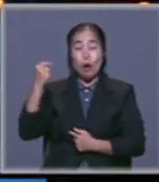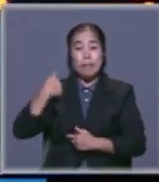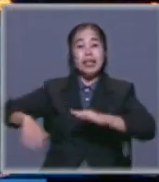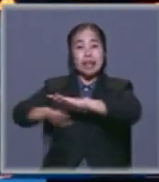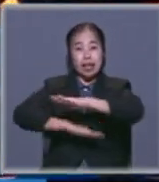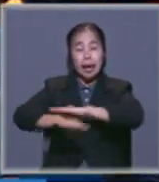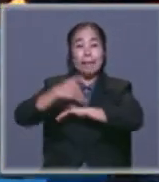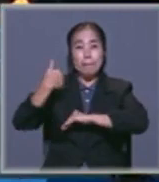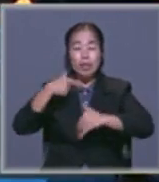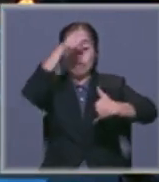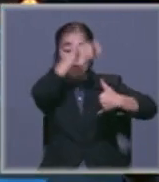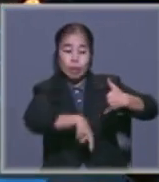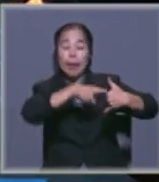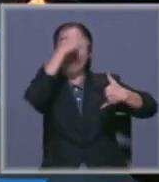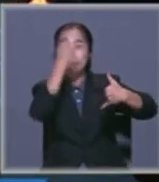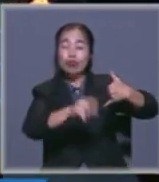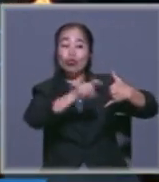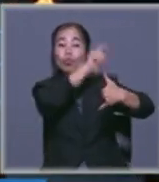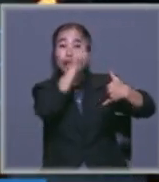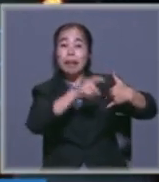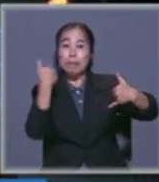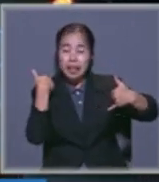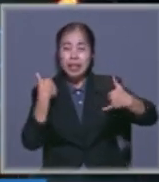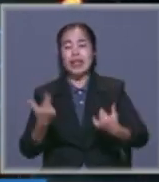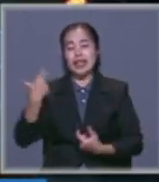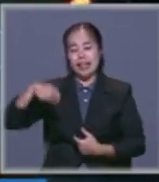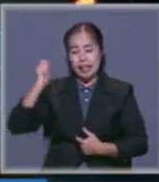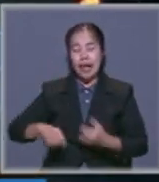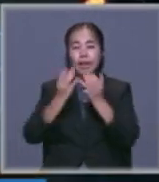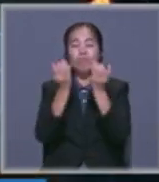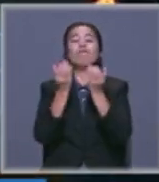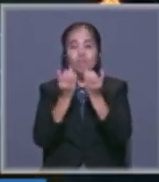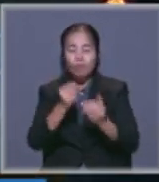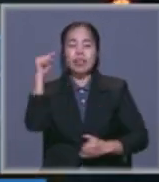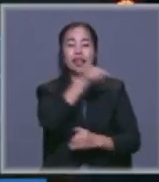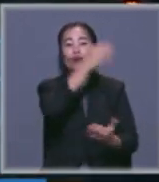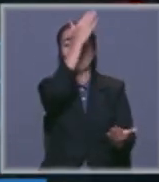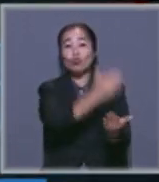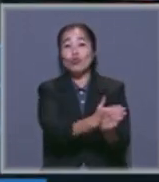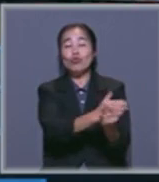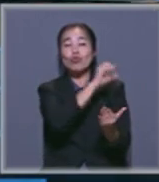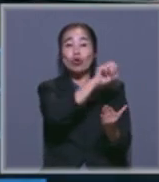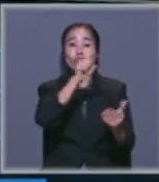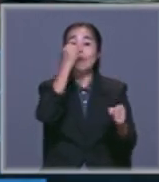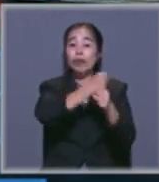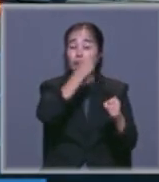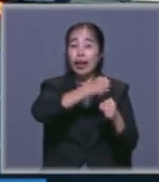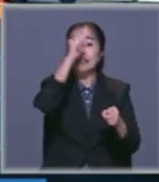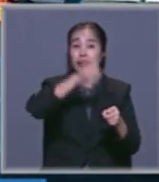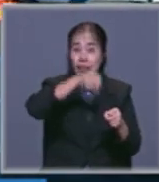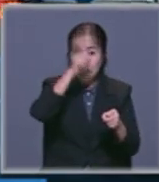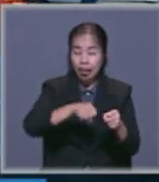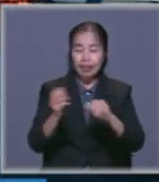ธรน่าสงสัยว่าถือหุ้นสื่อจริงๆศาลรัฐธรรมนูญก็เลยมีเหตุให้ระงับการปฏิบัติหน้าที่ของธนาธรขณะ